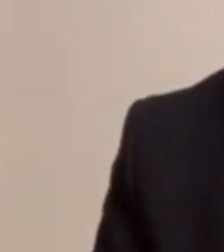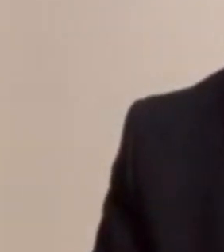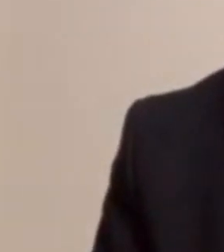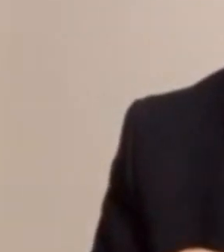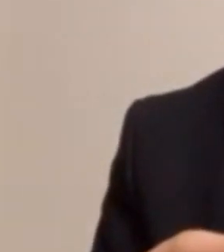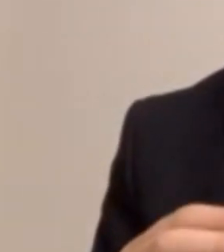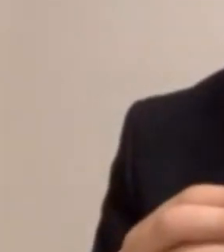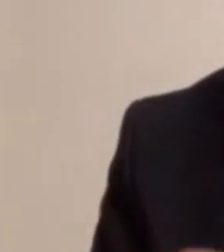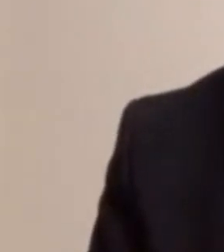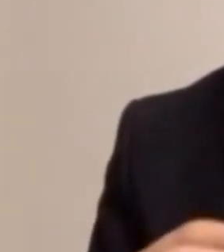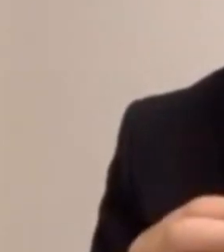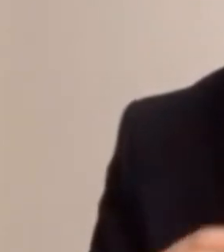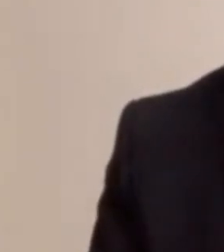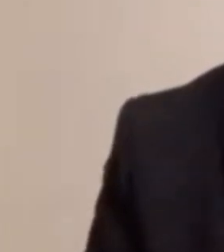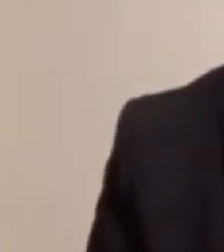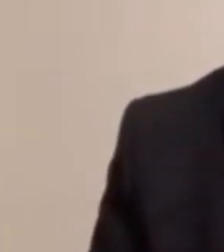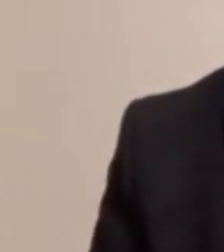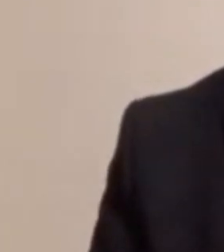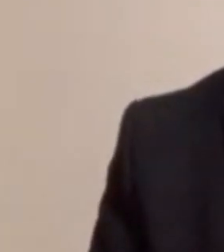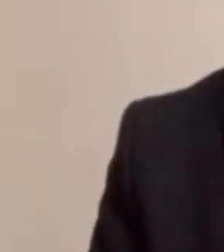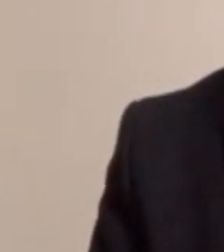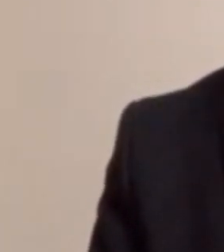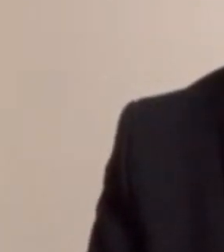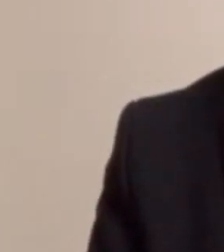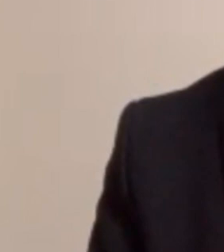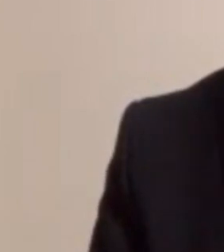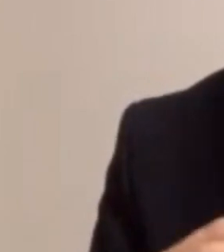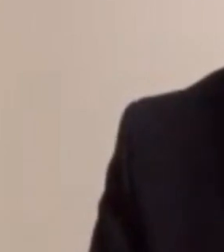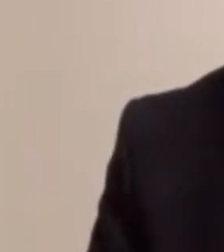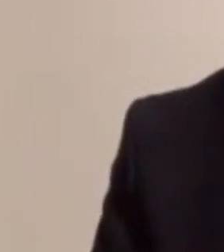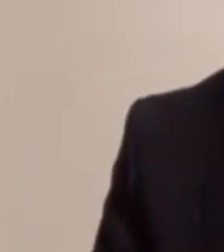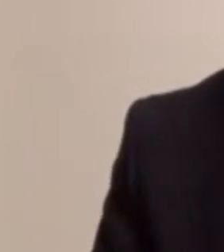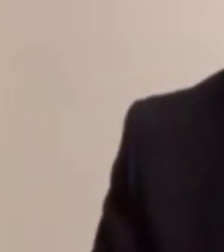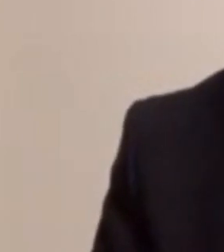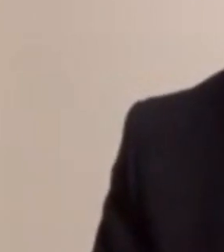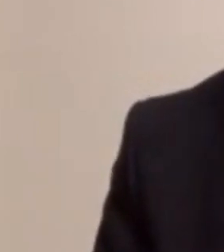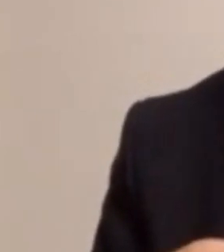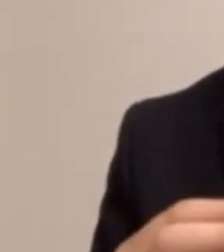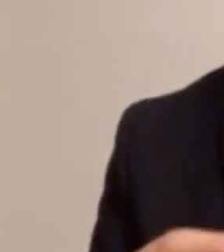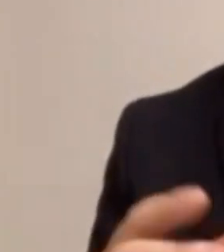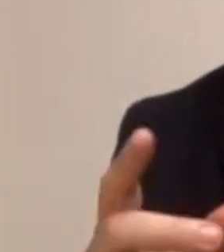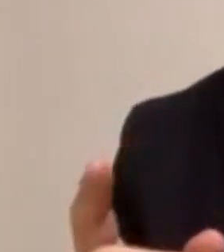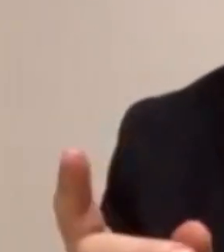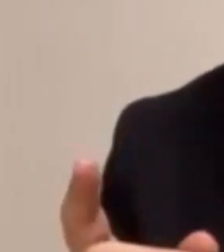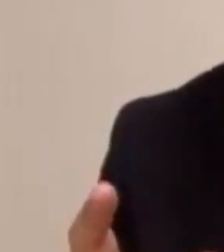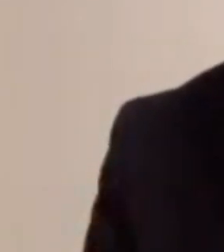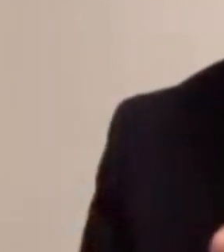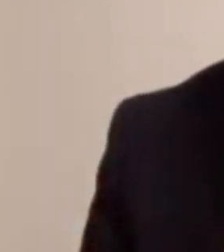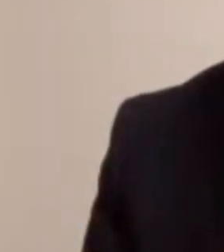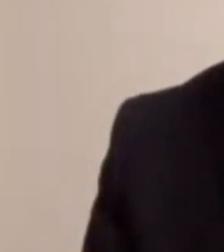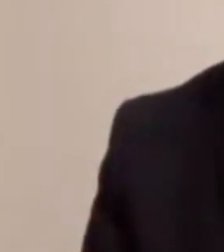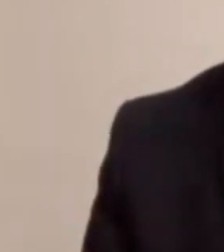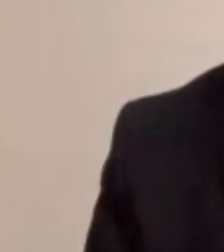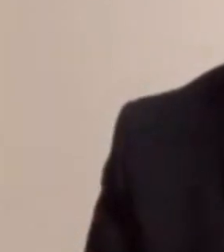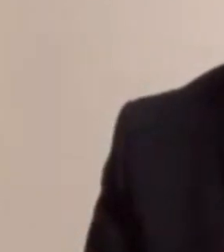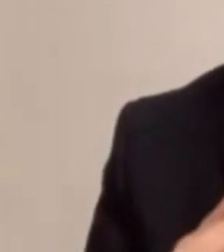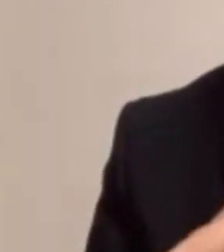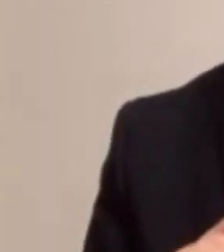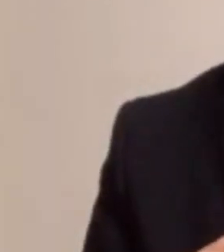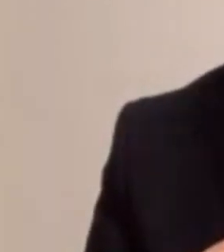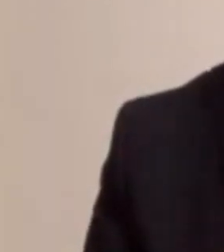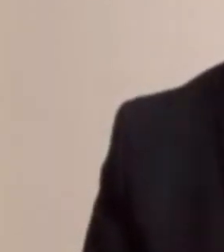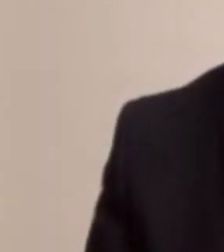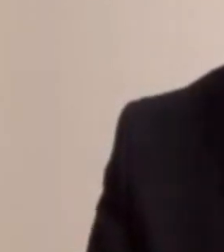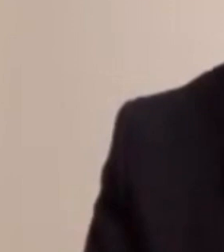يدعمه، لأن فعلا ده يرعى الإنسان، وهذا ما نحتاجه إحنا، أن نهتم بالإنسان الآخر بغض النظر